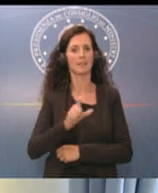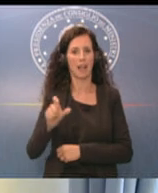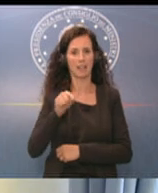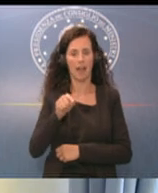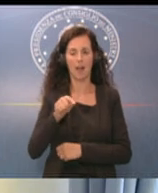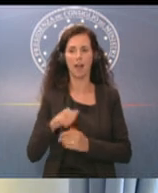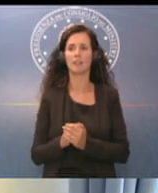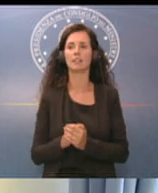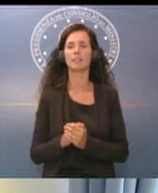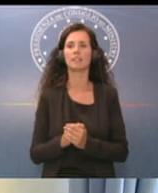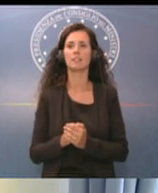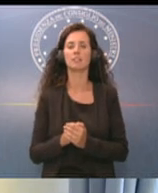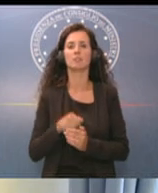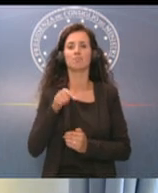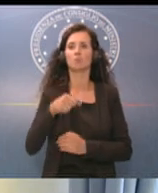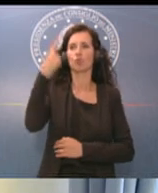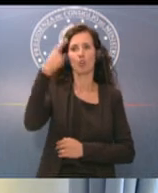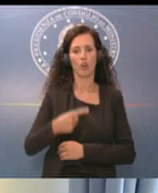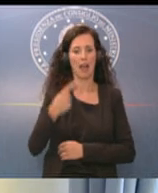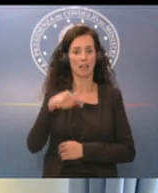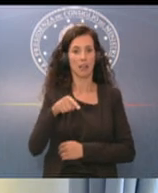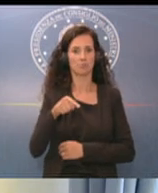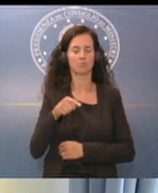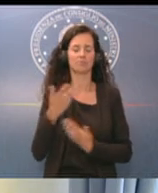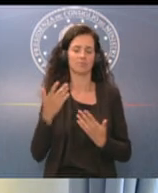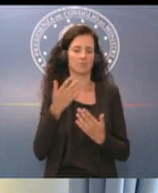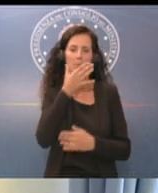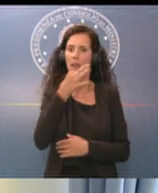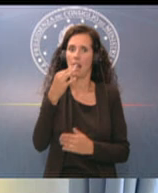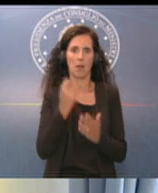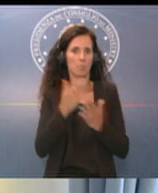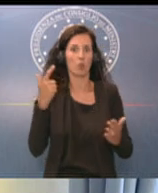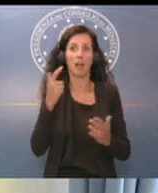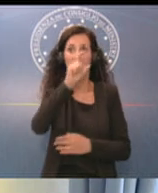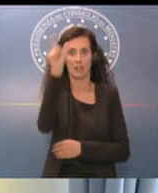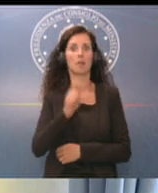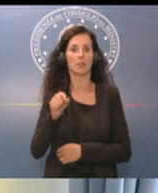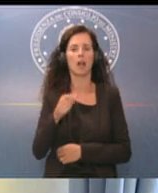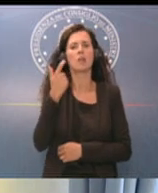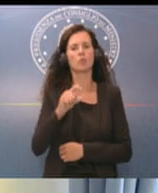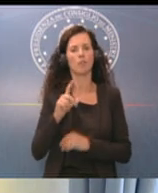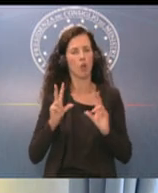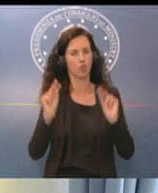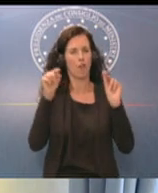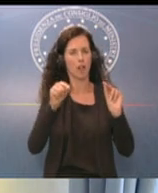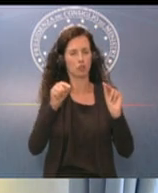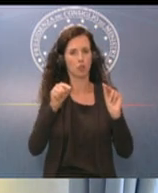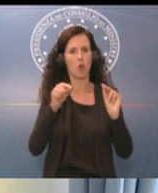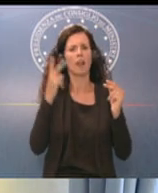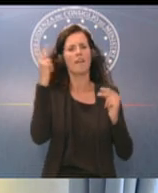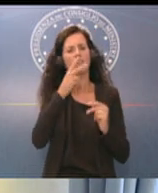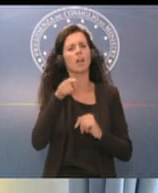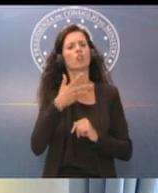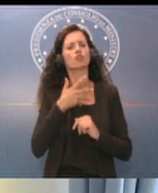Credo che sia una bella giornata per il Paese, perché dietro a questa innovazione in realtà c'è una scelta che è una scelta di